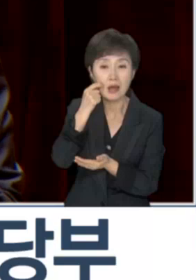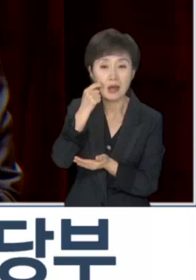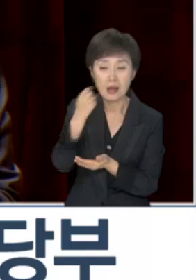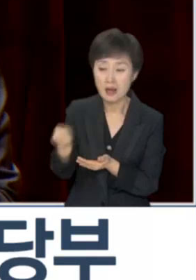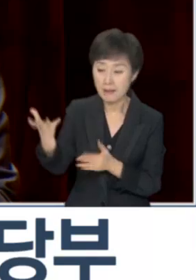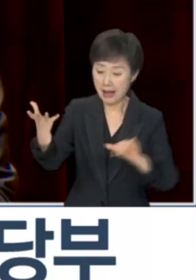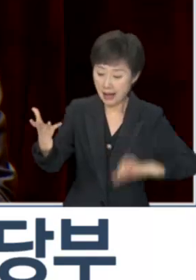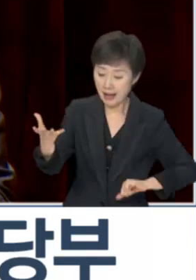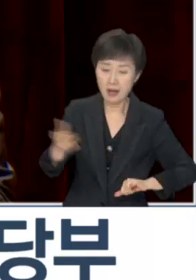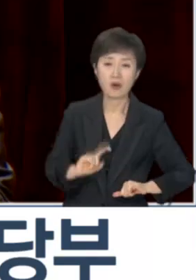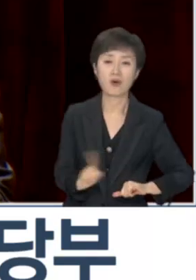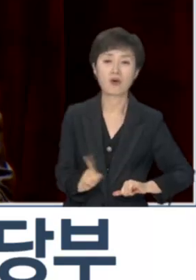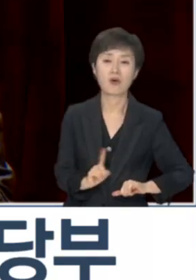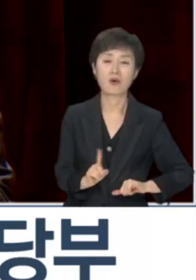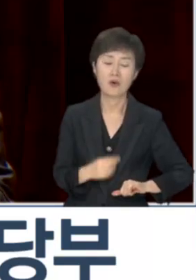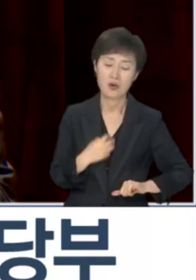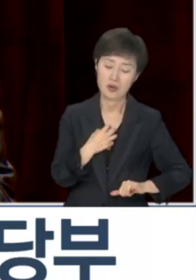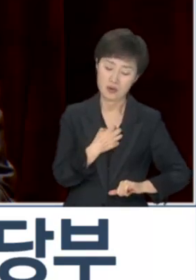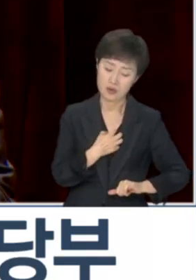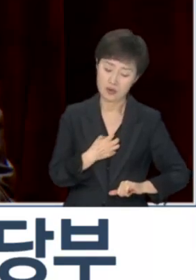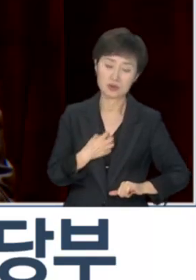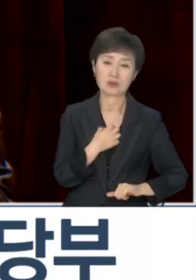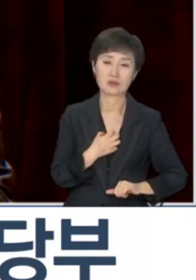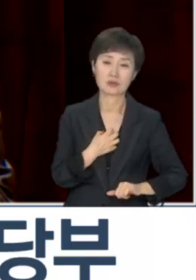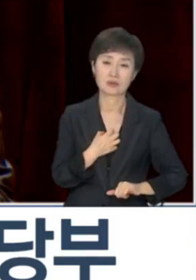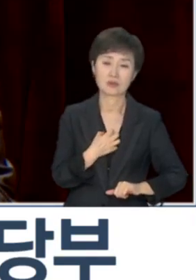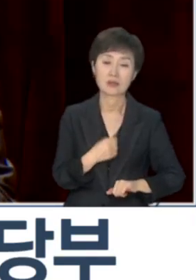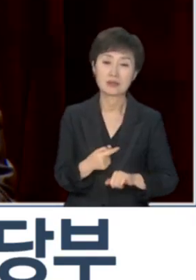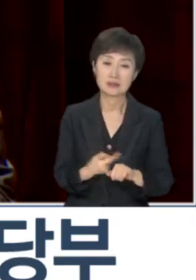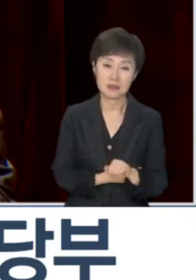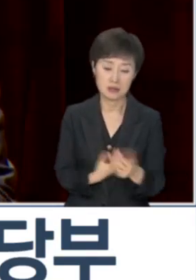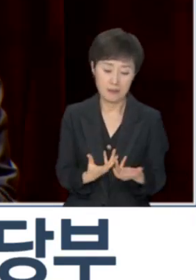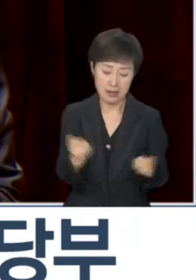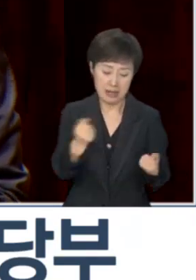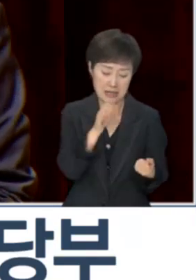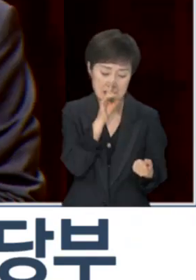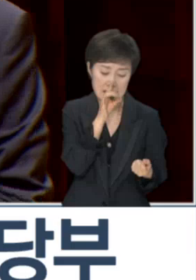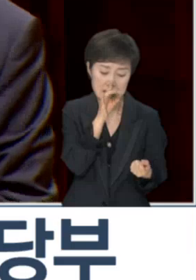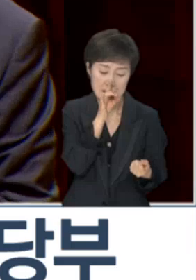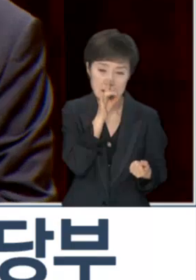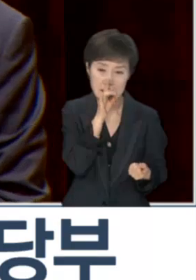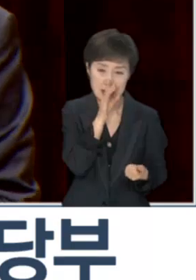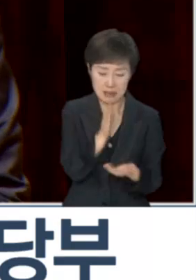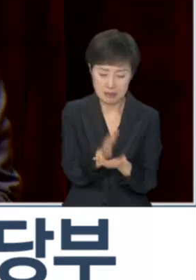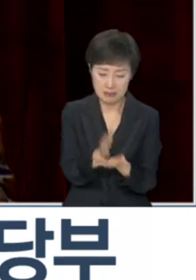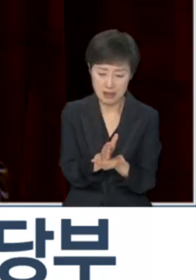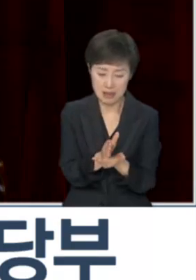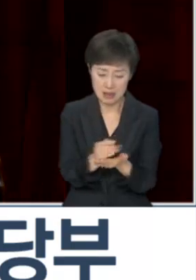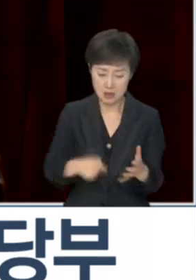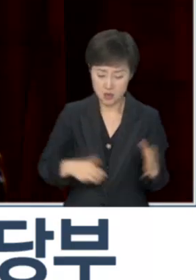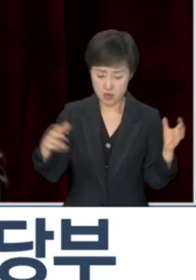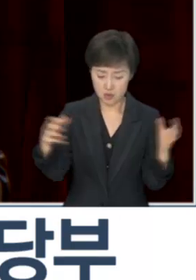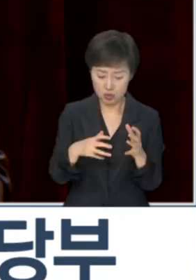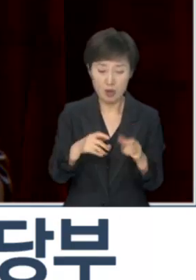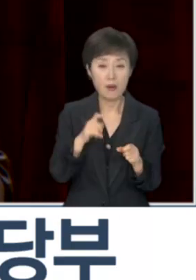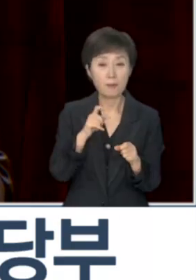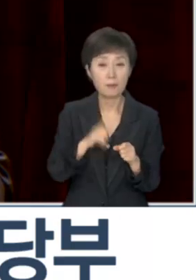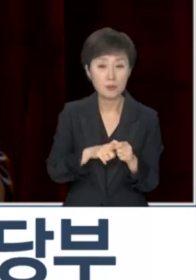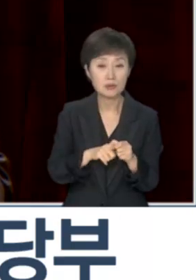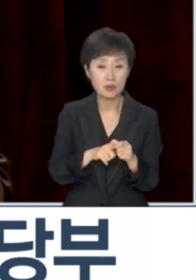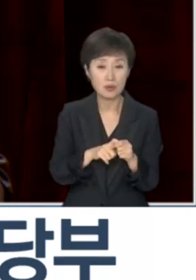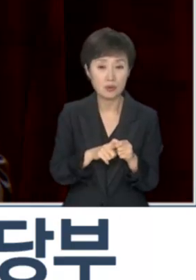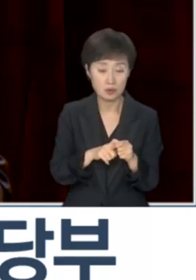때문에 당으로서는 가장 걱정하는 것이 적전 분열입니다. 그래서 이런 것을 방지하기 위해서 지금